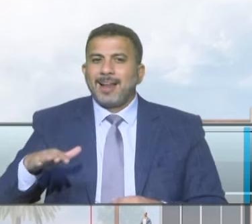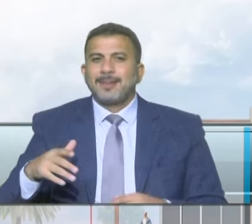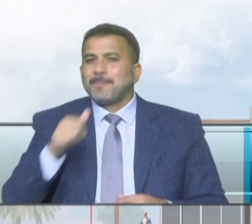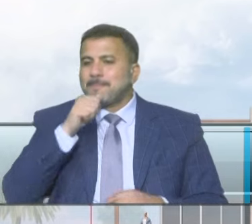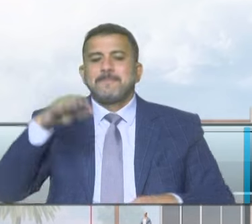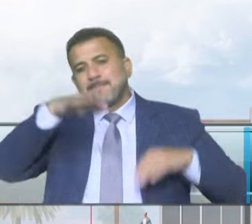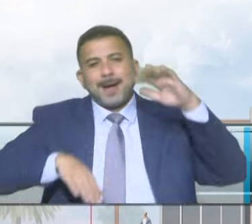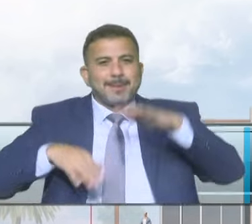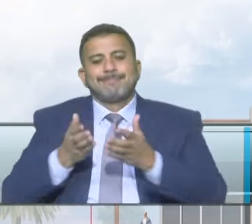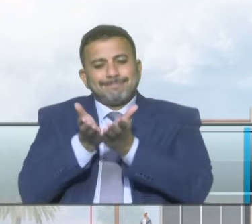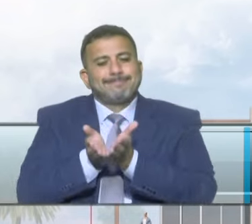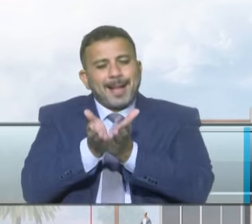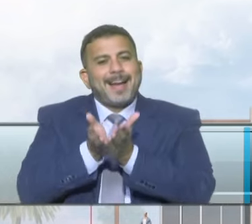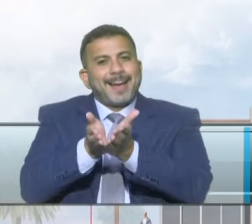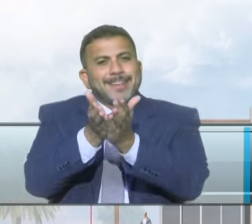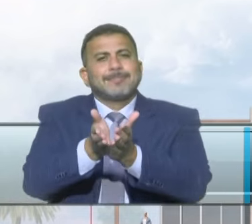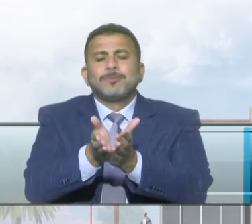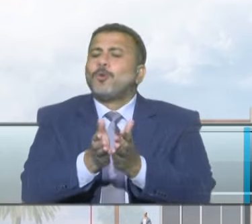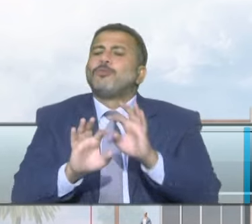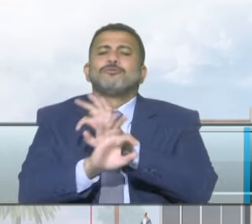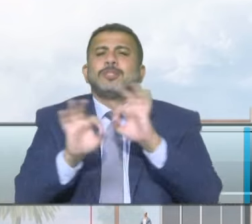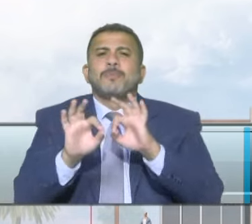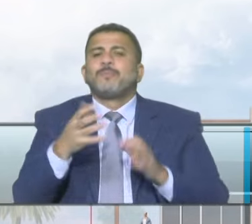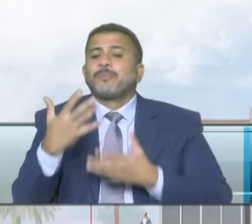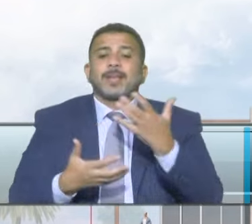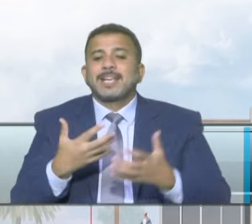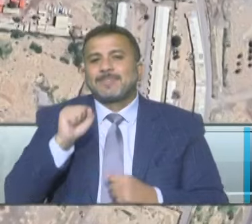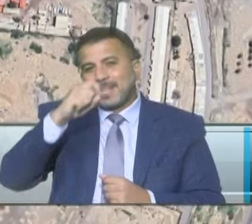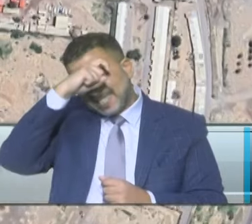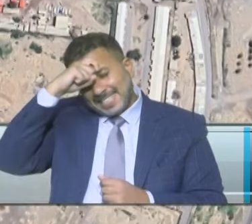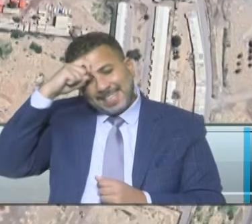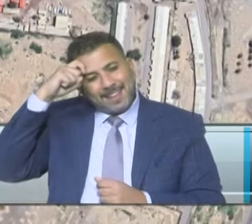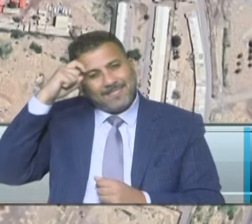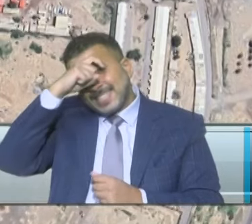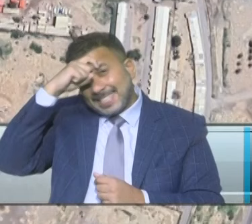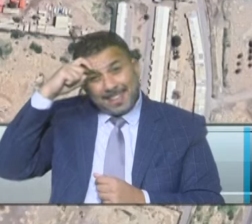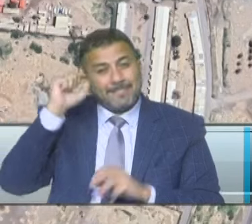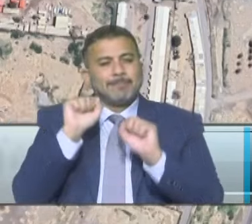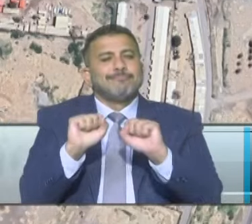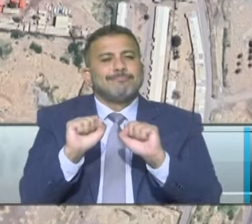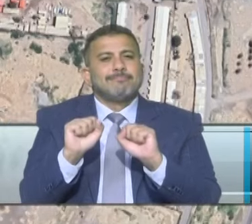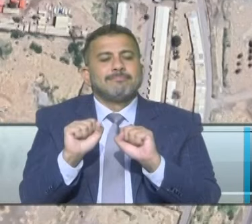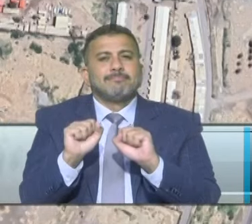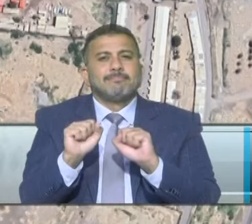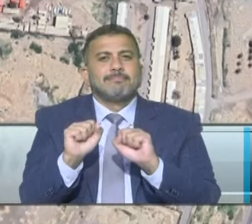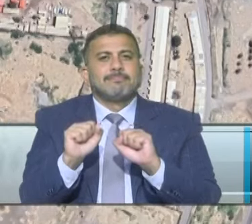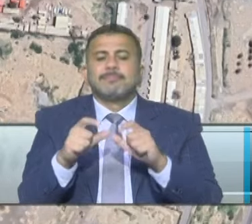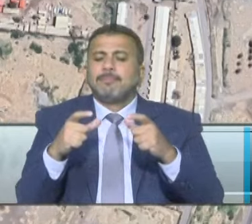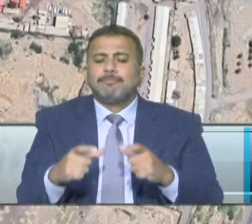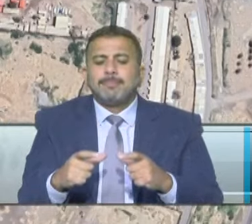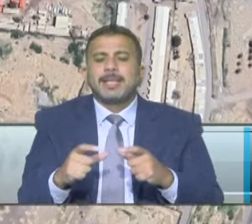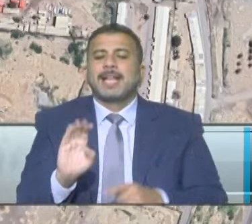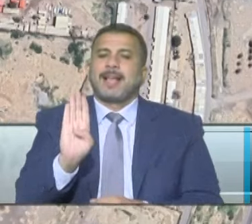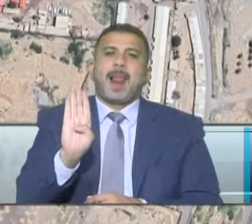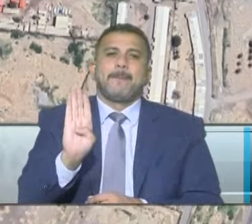المائيه والبحريه والعاب هذه في واللي تنشط في فتره الصيف في في في مدينه